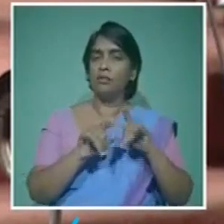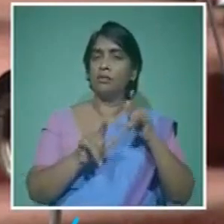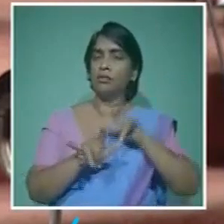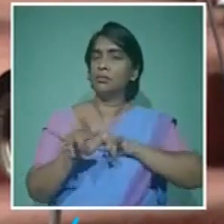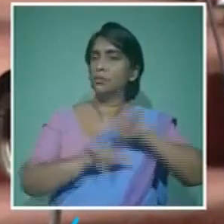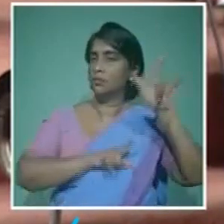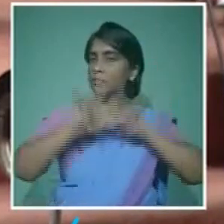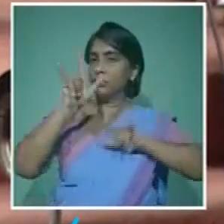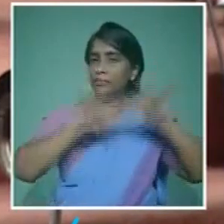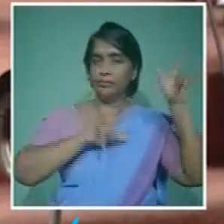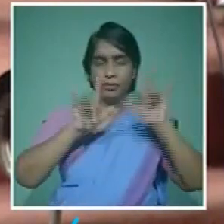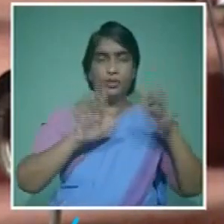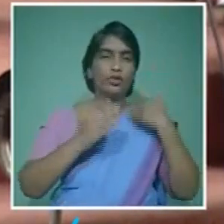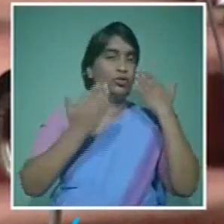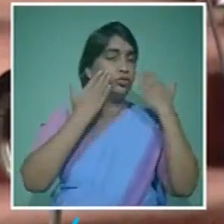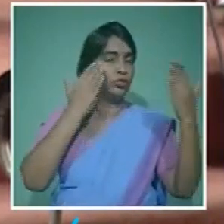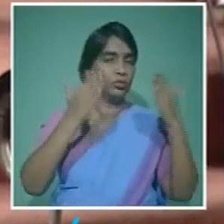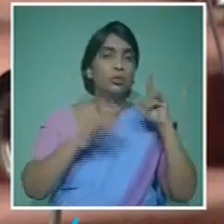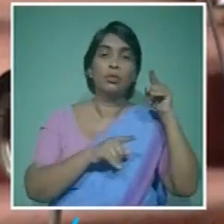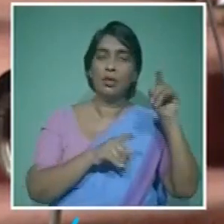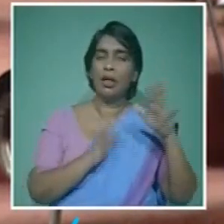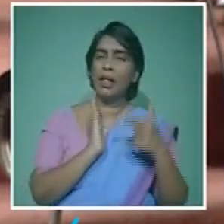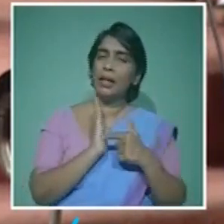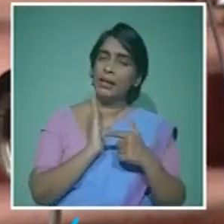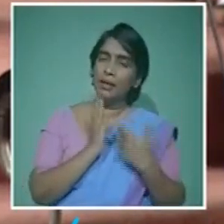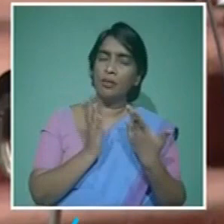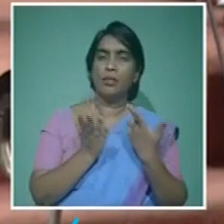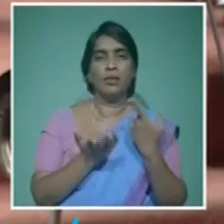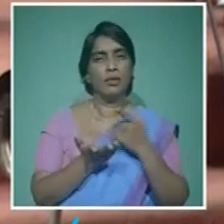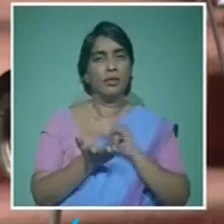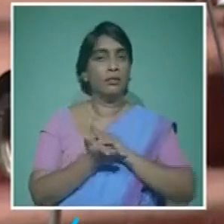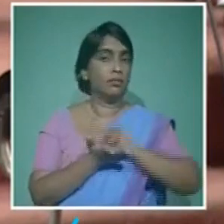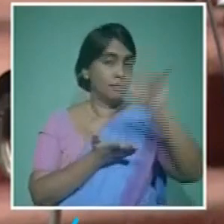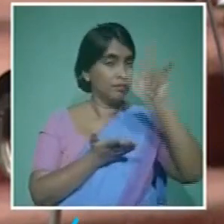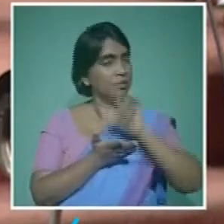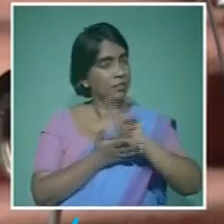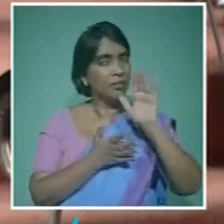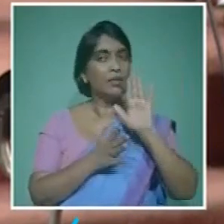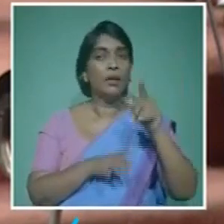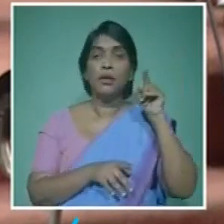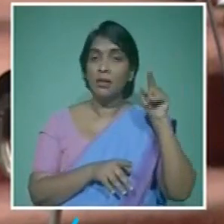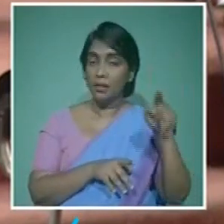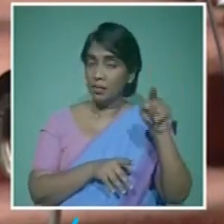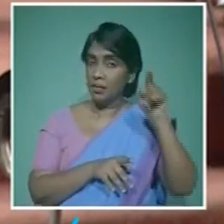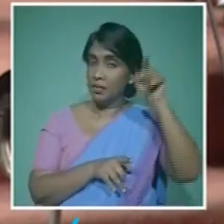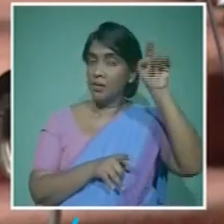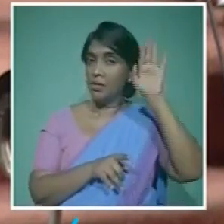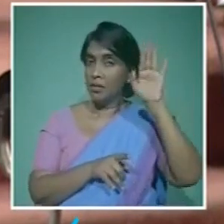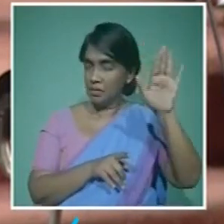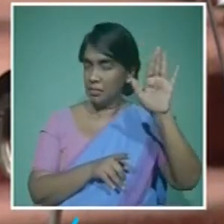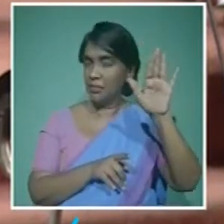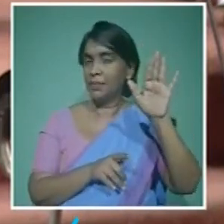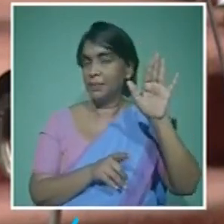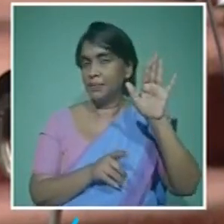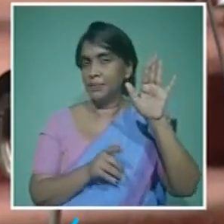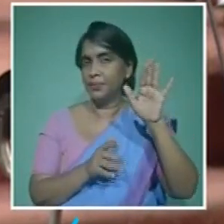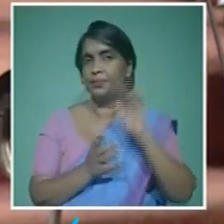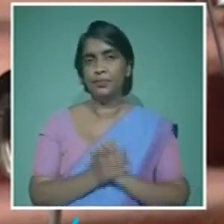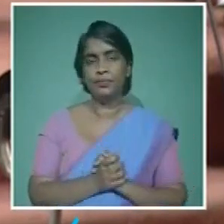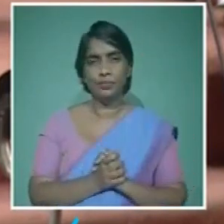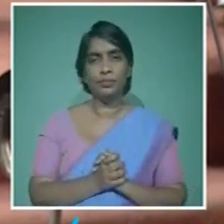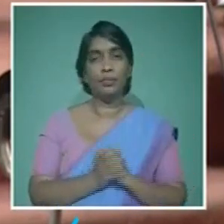காரணத்துக்காக அவர்கள் தற்காலிகமாக சென்றாலும் அவர்கள் அங்கு சென்று அவர்கள் அங்கு தங்களை ஸ்திரப்படுத்தி